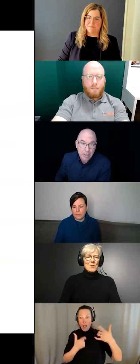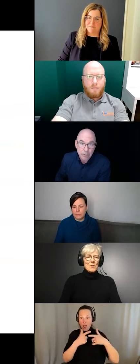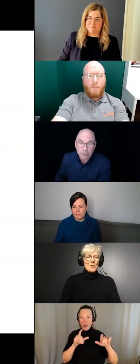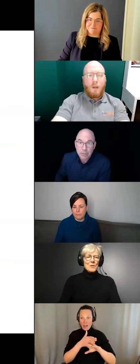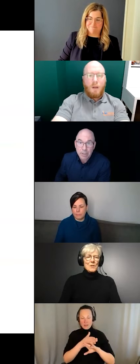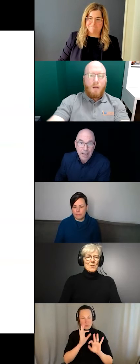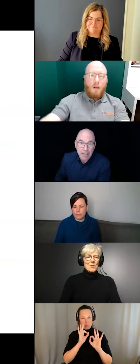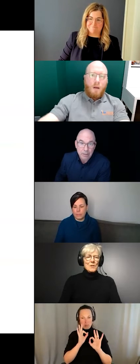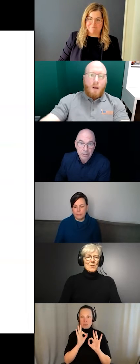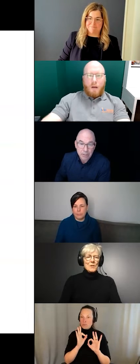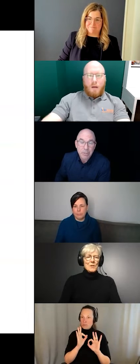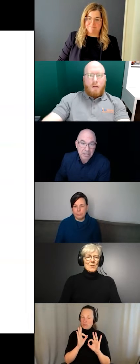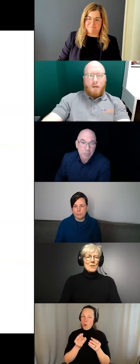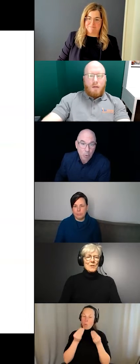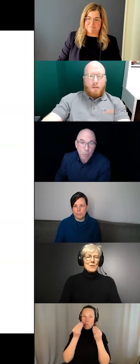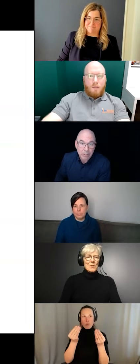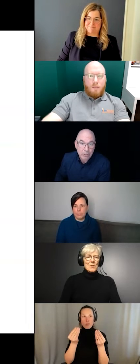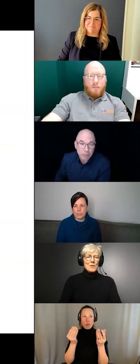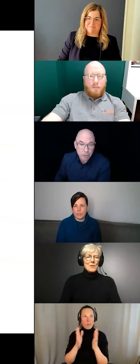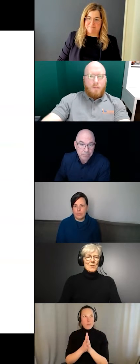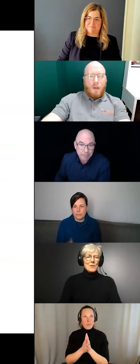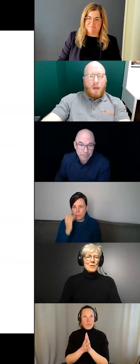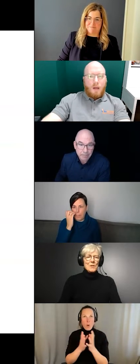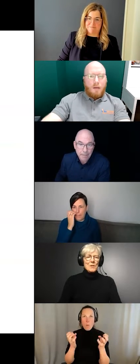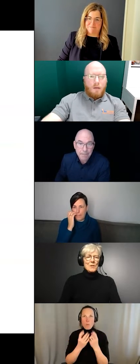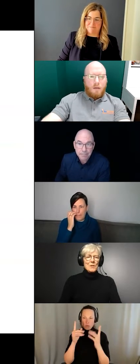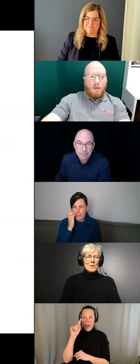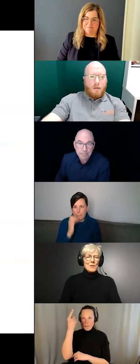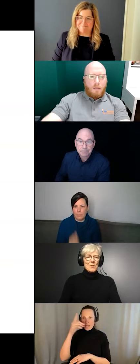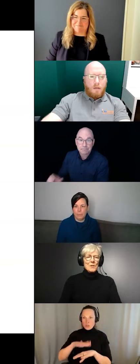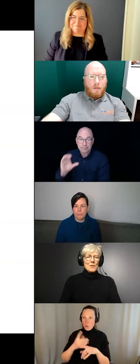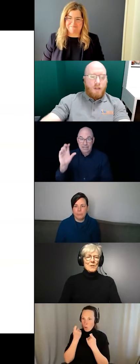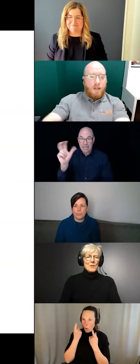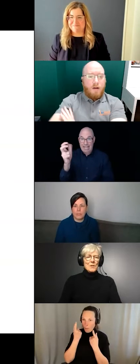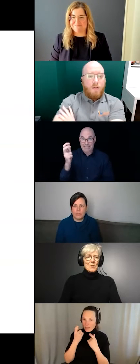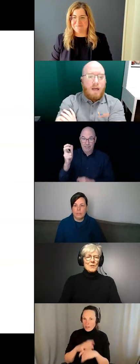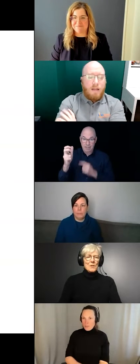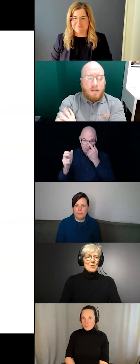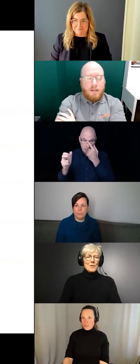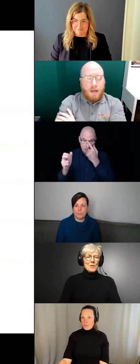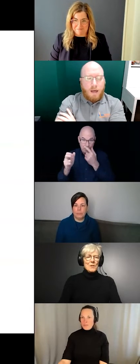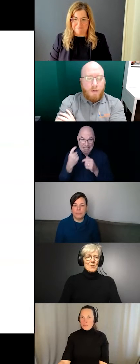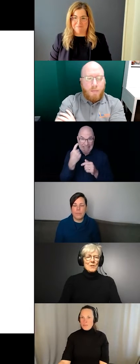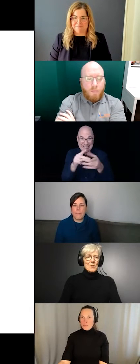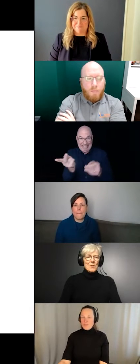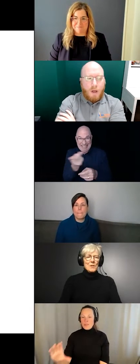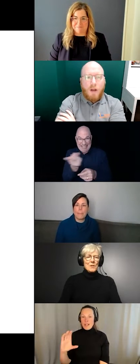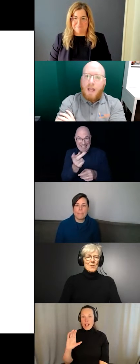choses. Donc, il y a cet avantage d'avoir plus qu'une langue dans la possibilité de parler plus qu'une langue.